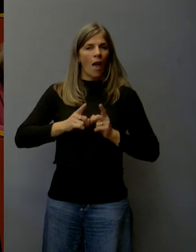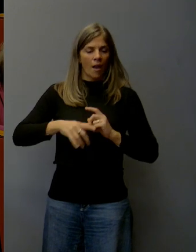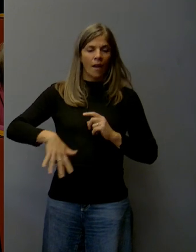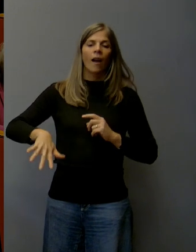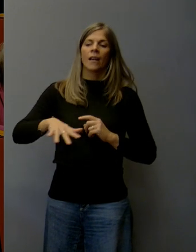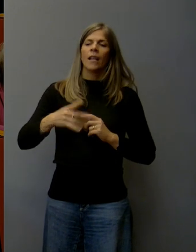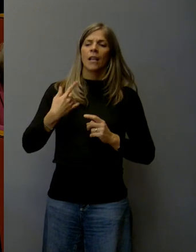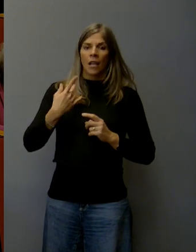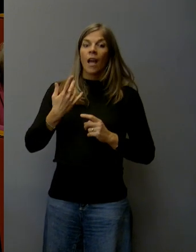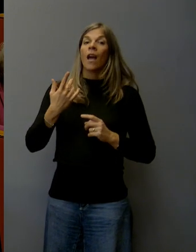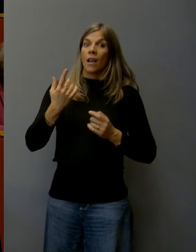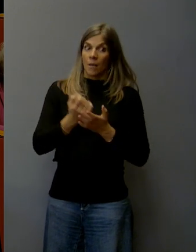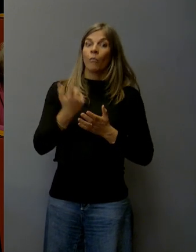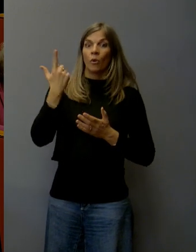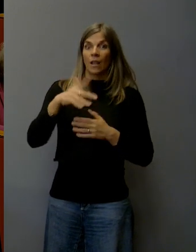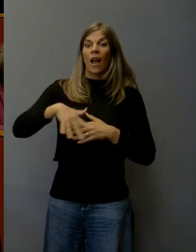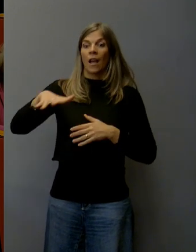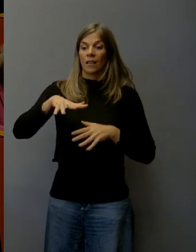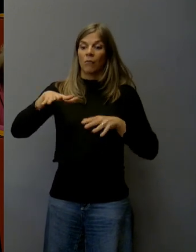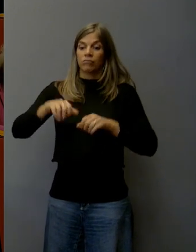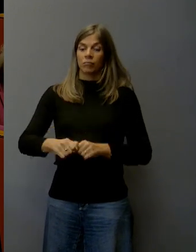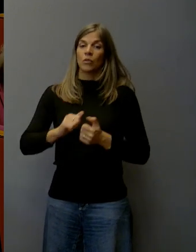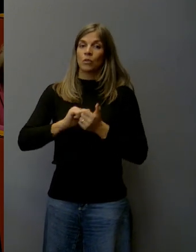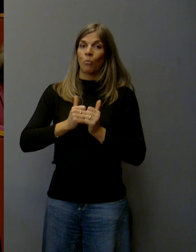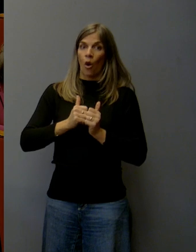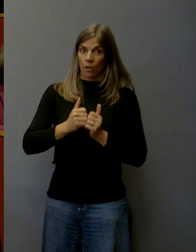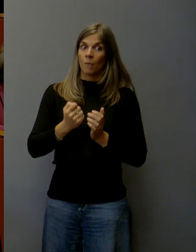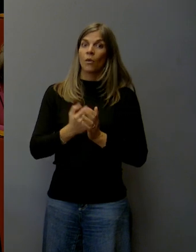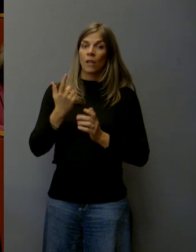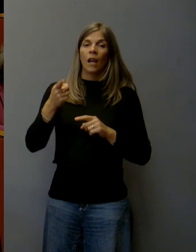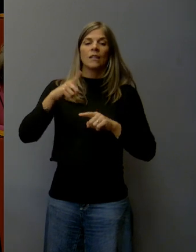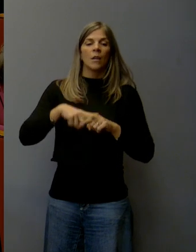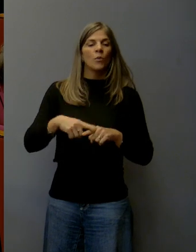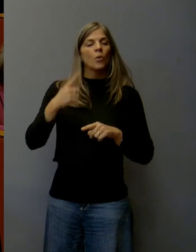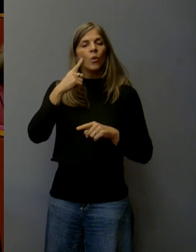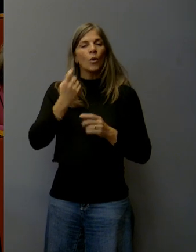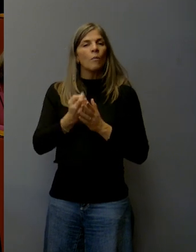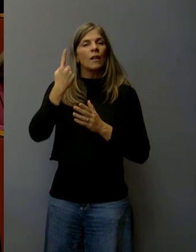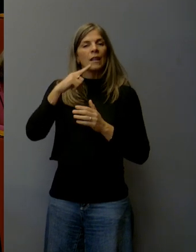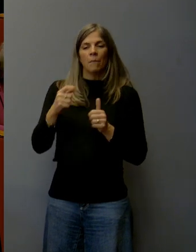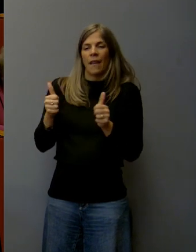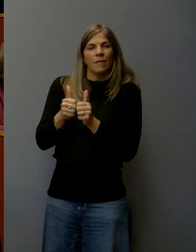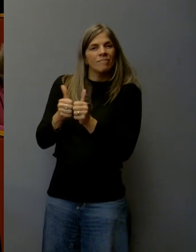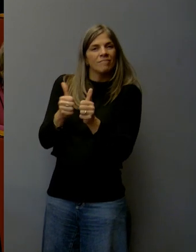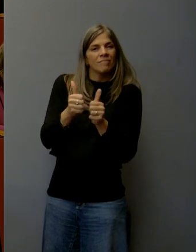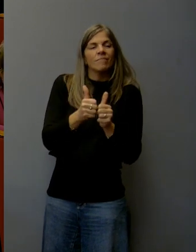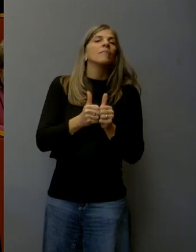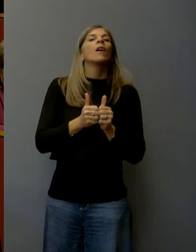presidio è una forma anche di prossimità perché